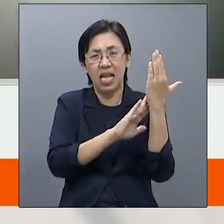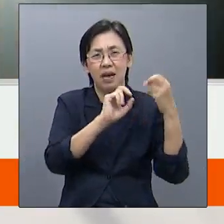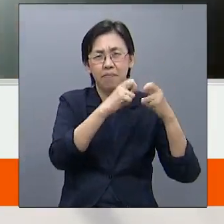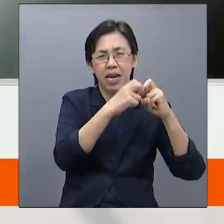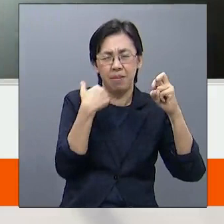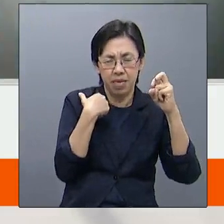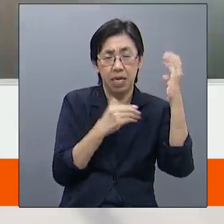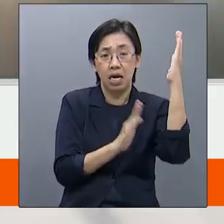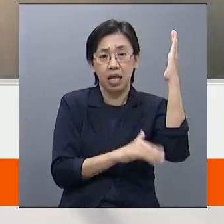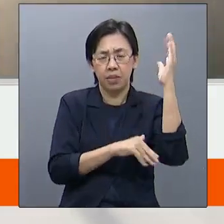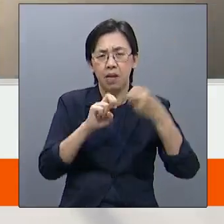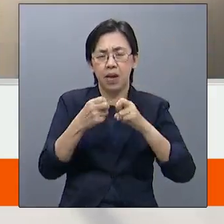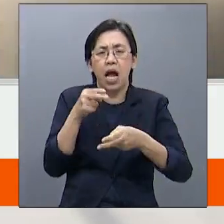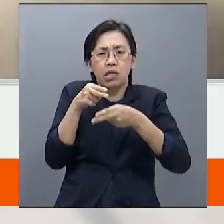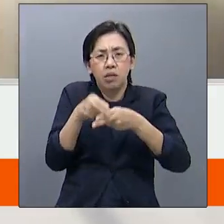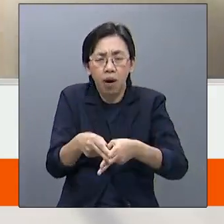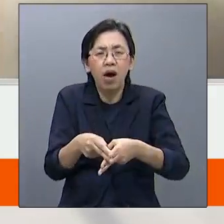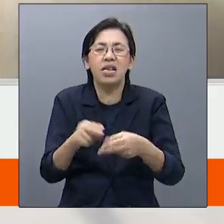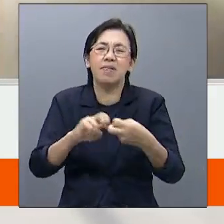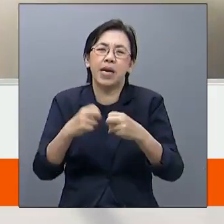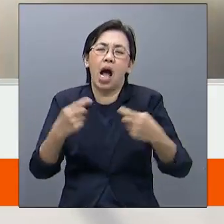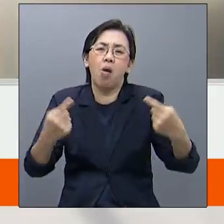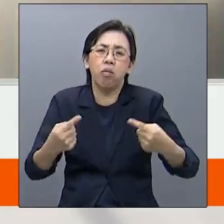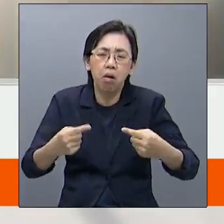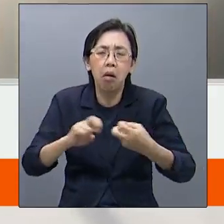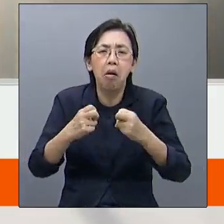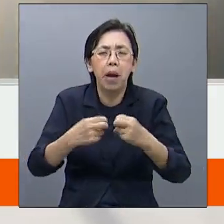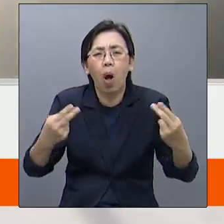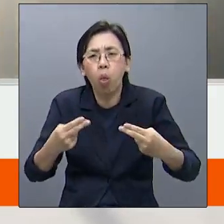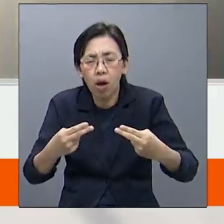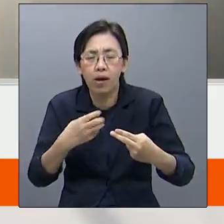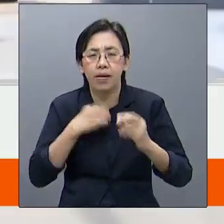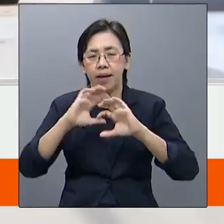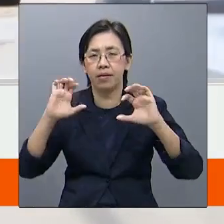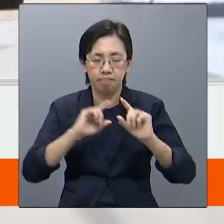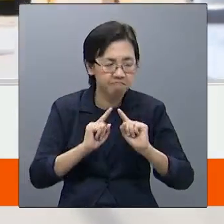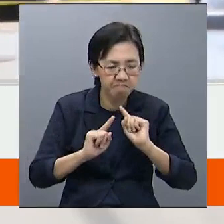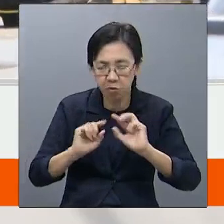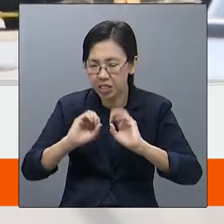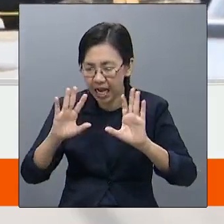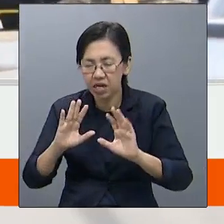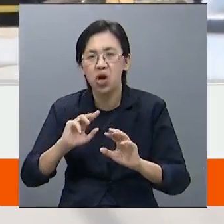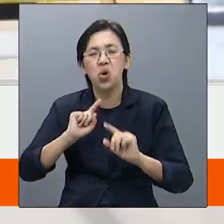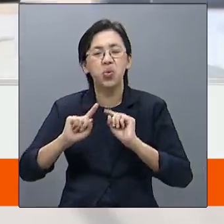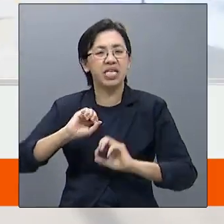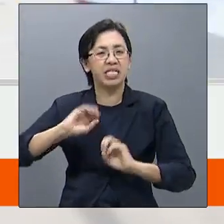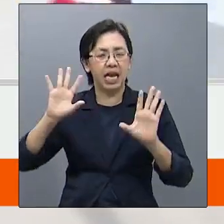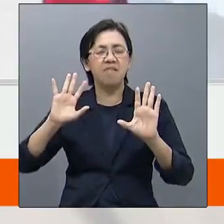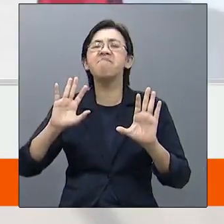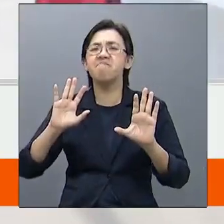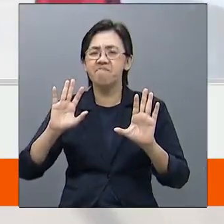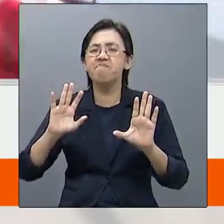ักได้ ปัญหาเฉพาะที่เราต้การที่รัฐบาลที่ม commitmentมีคำมนสัญญาว่จะดำเนิน